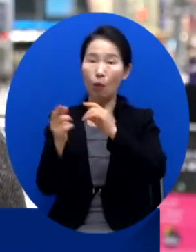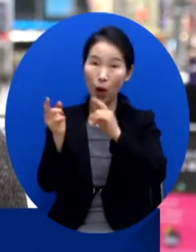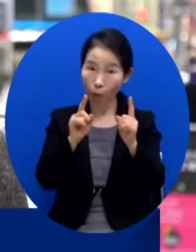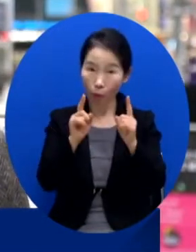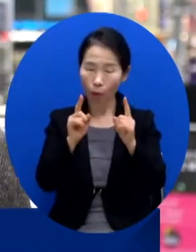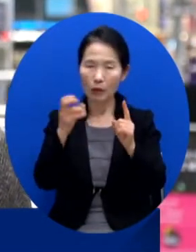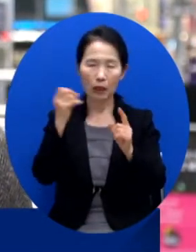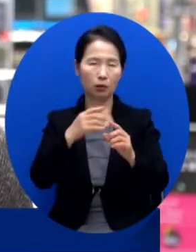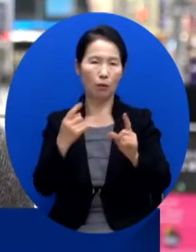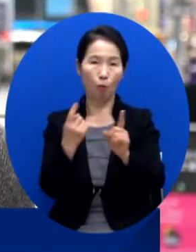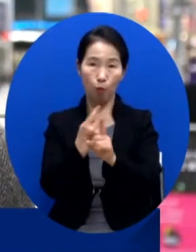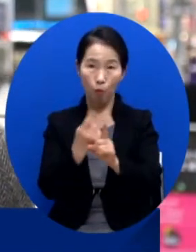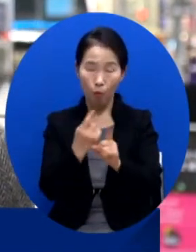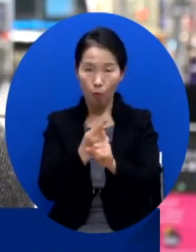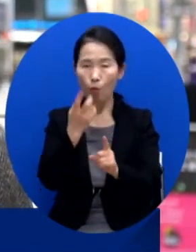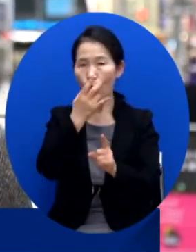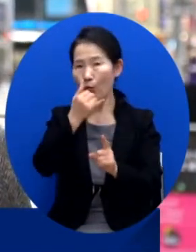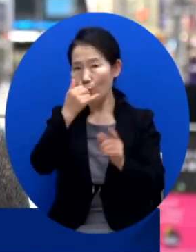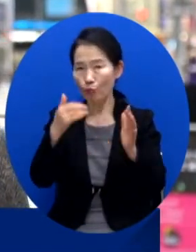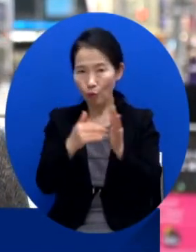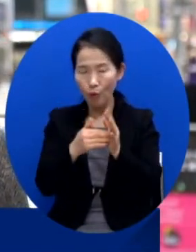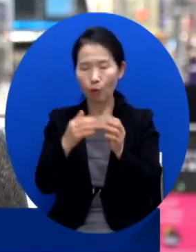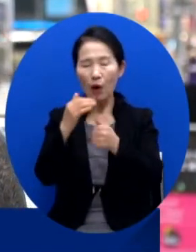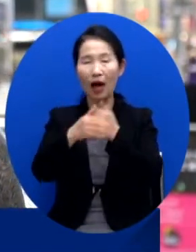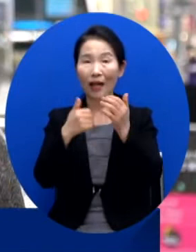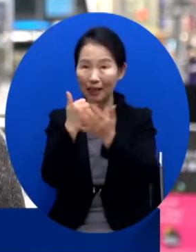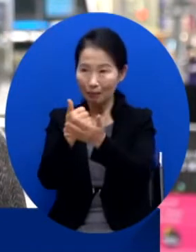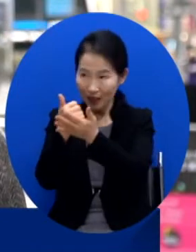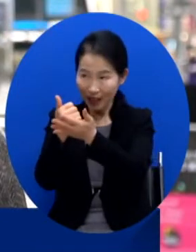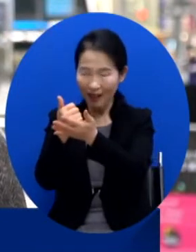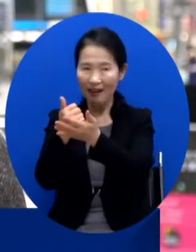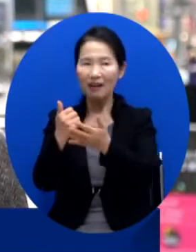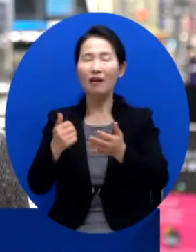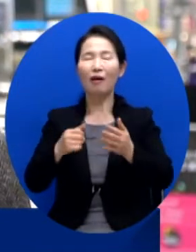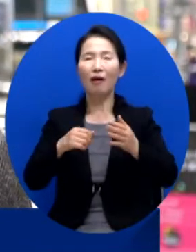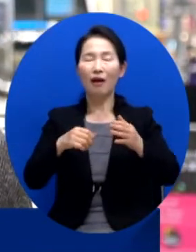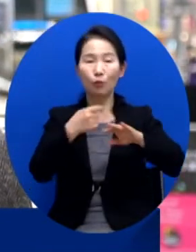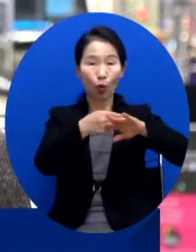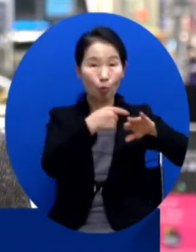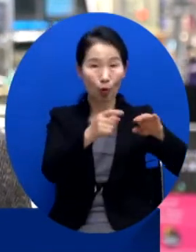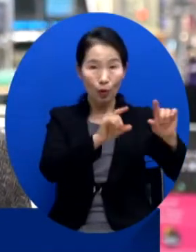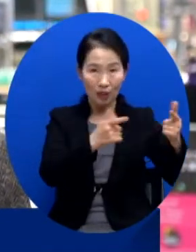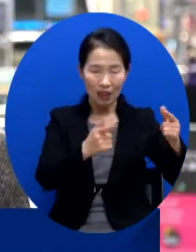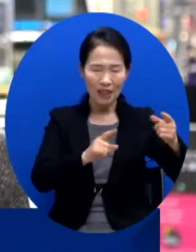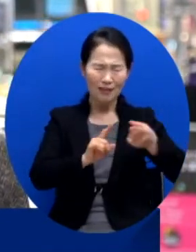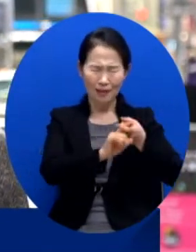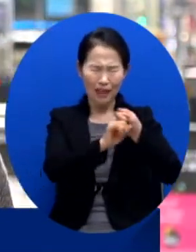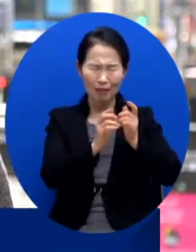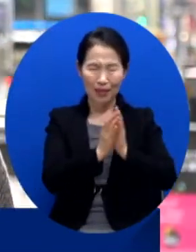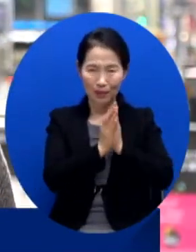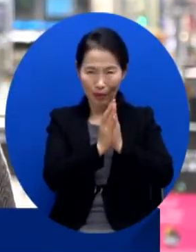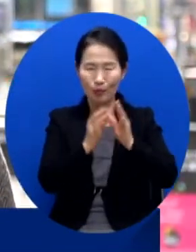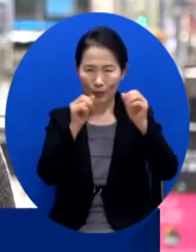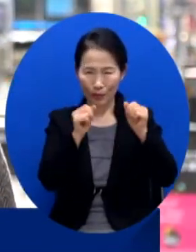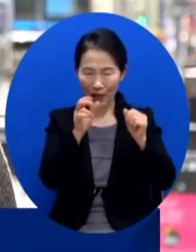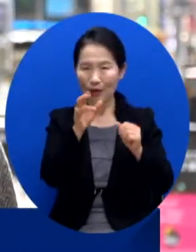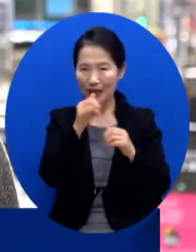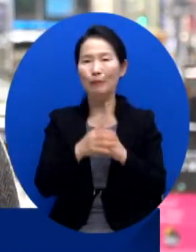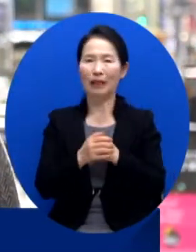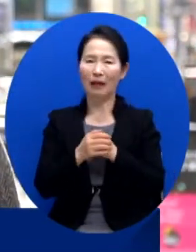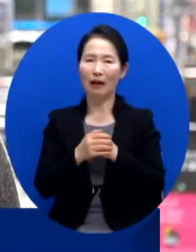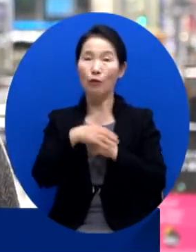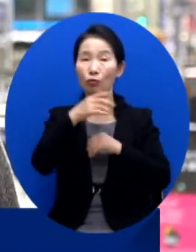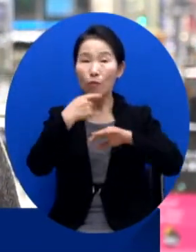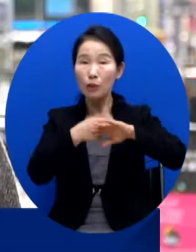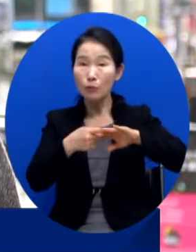고쳐질 수 있도록 하나님께 범 해외 동포들이 연합하여 기도하는 운동 으로 불리고 있습니다 우리 민족이